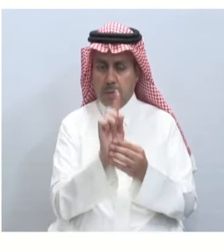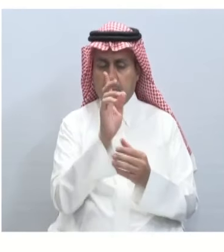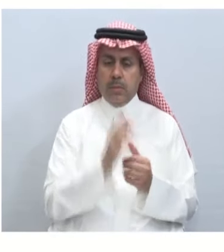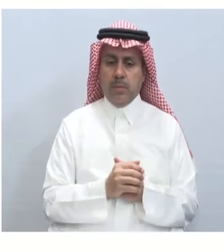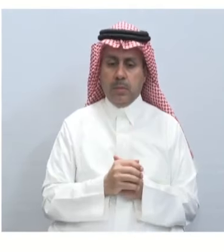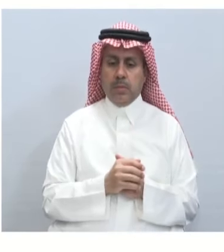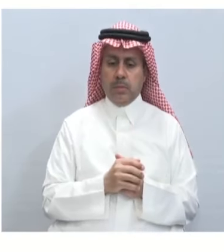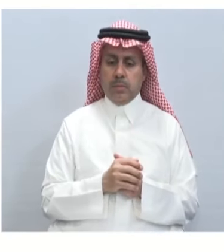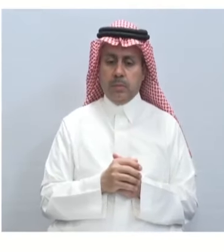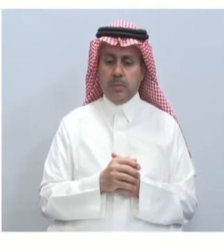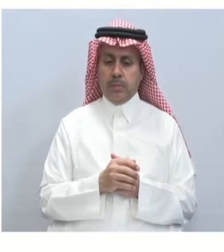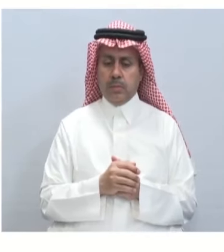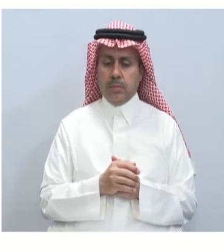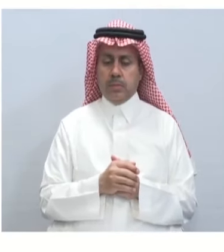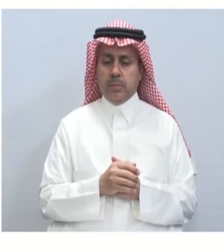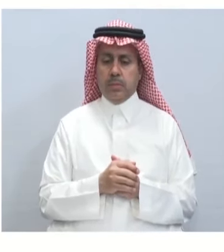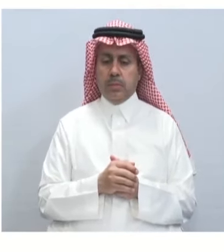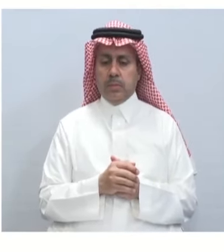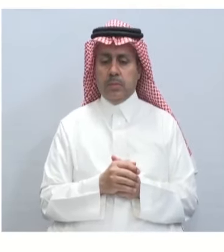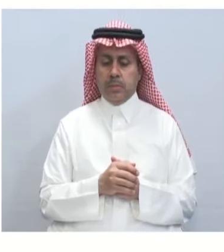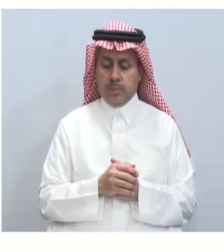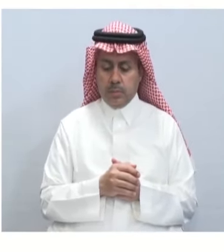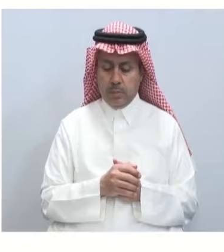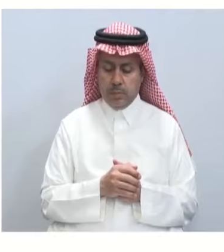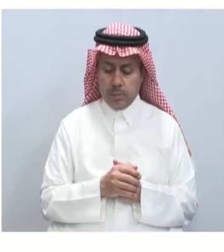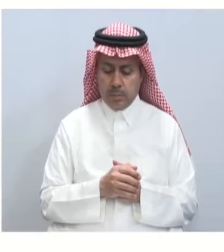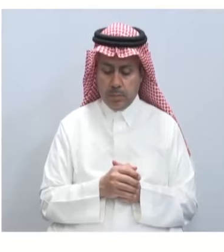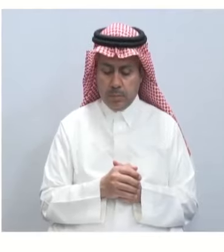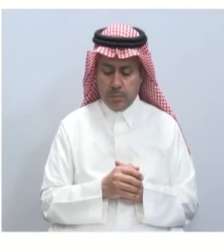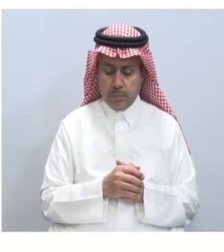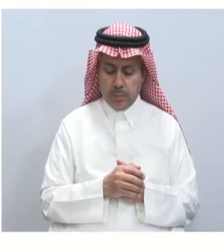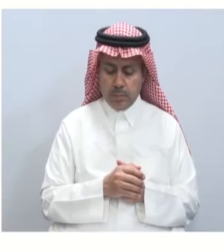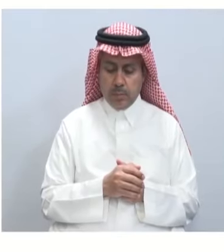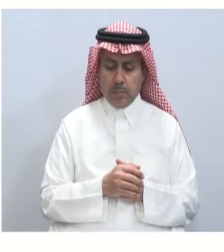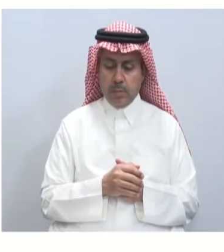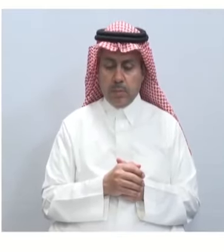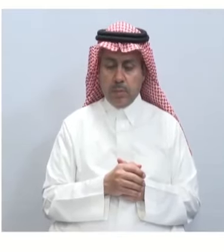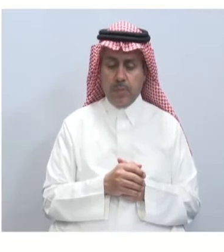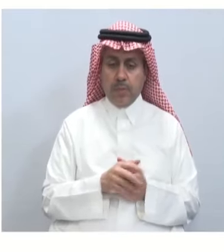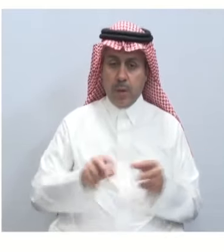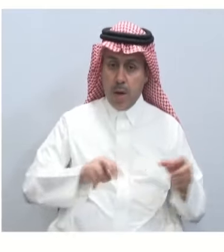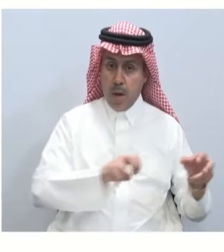في نثر البذور في التربه البهيمه تعني